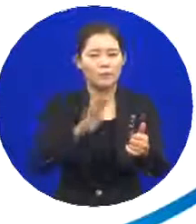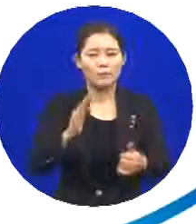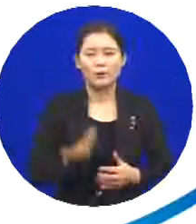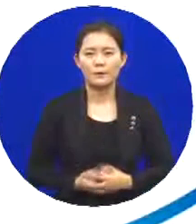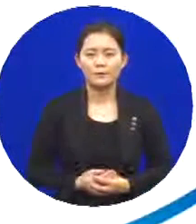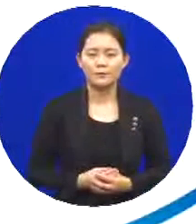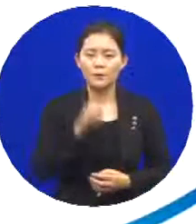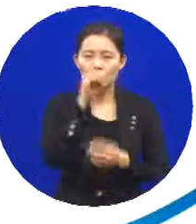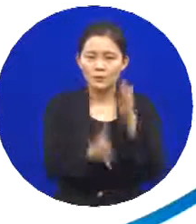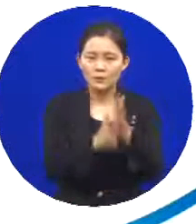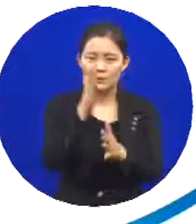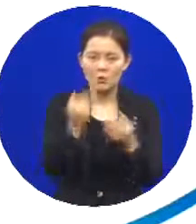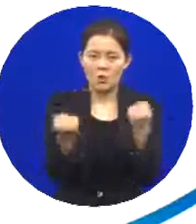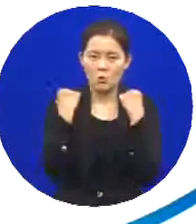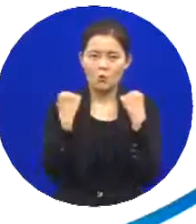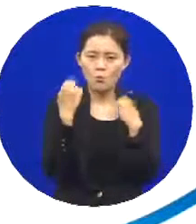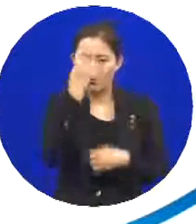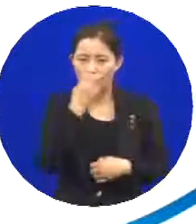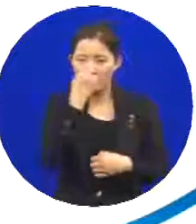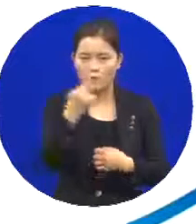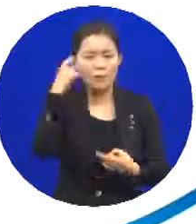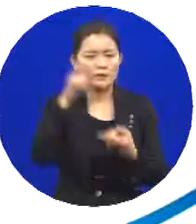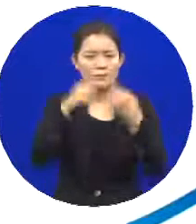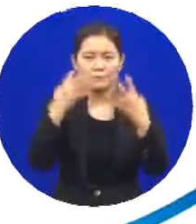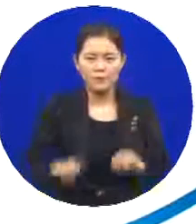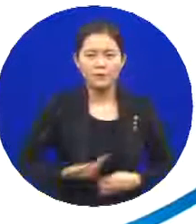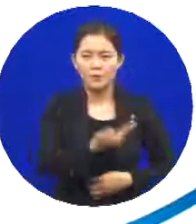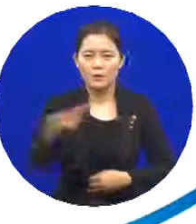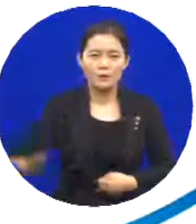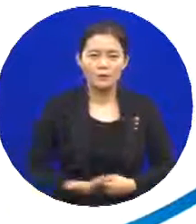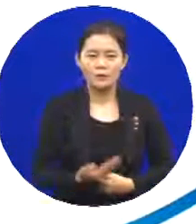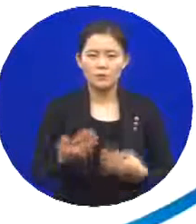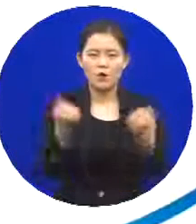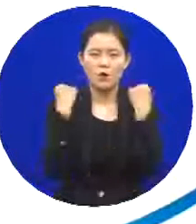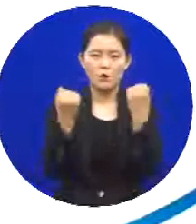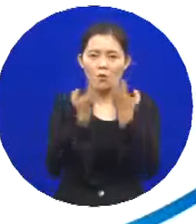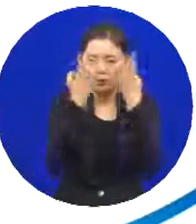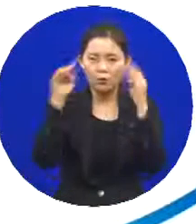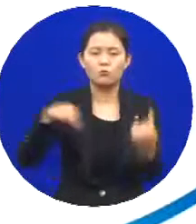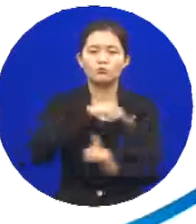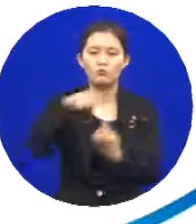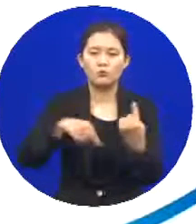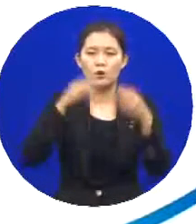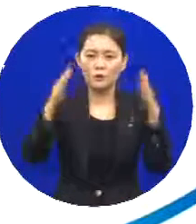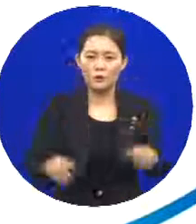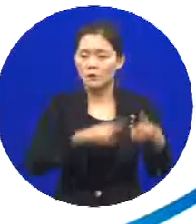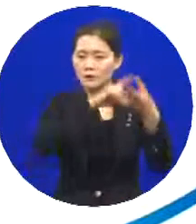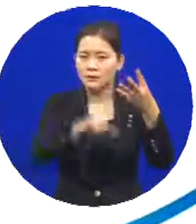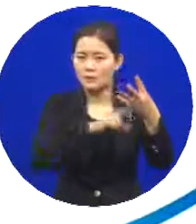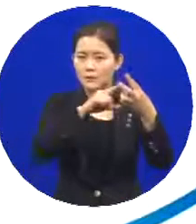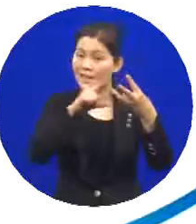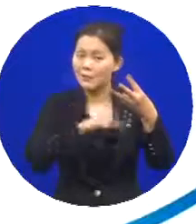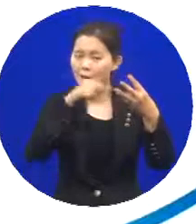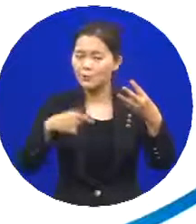하세요. 용인시는 건강관리에 관심 많은 시민들을 위해 시민건강대학을 운영합니다. 운영기간은